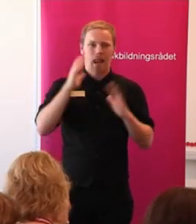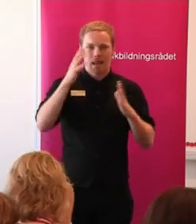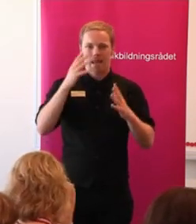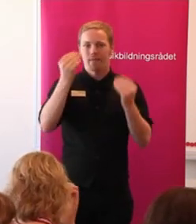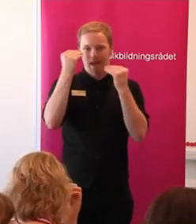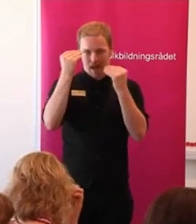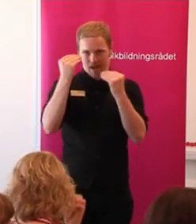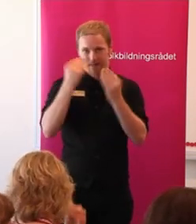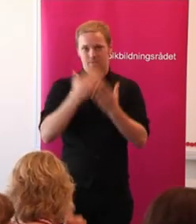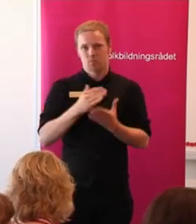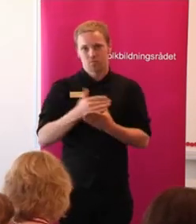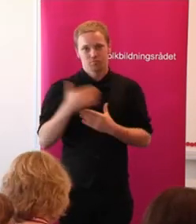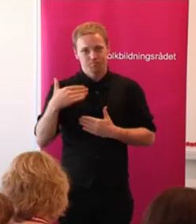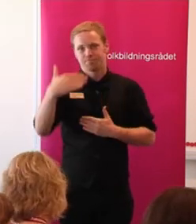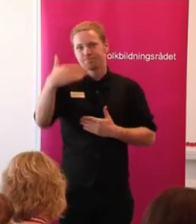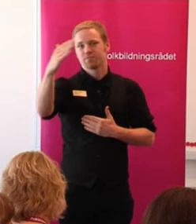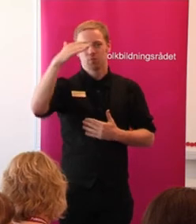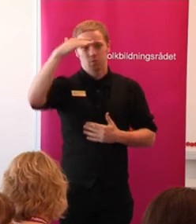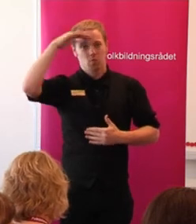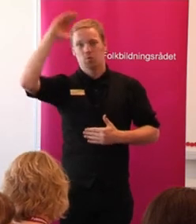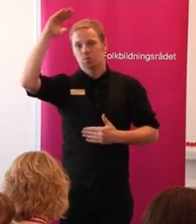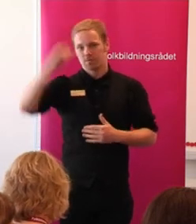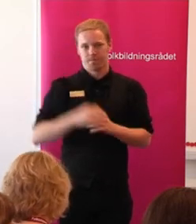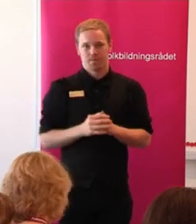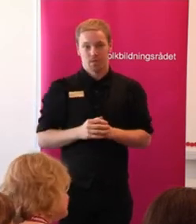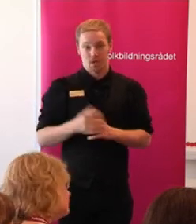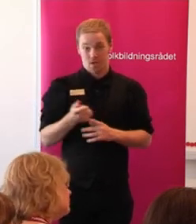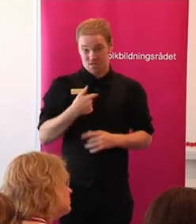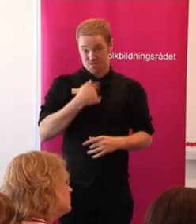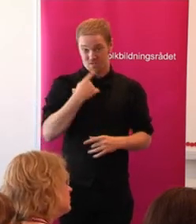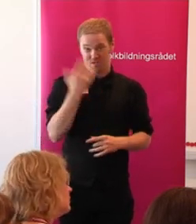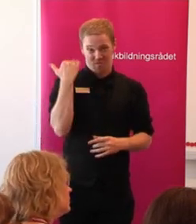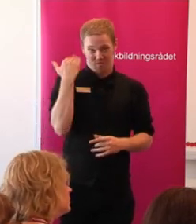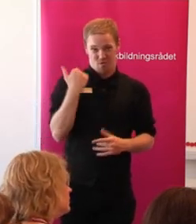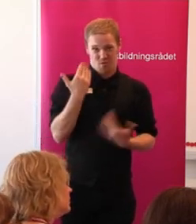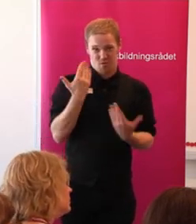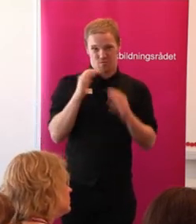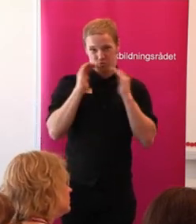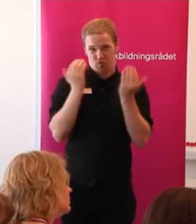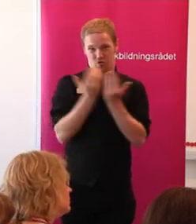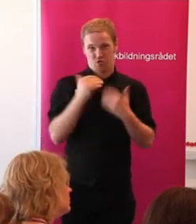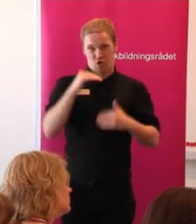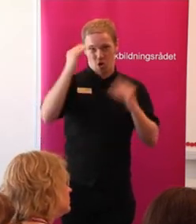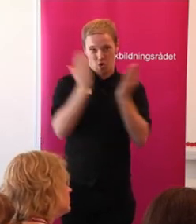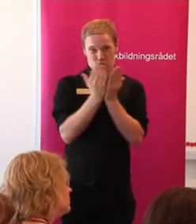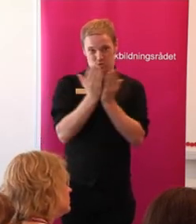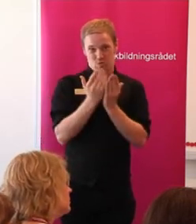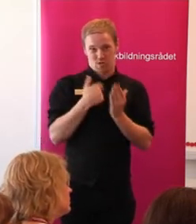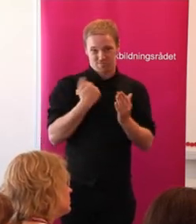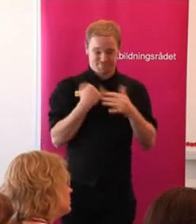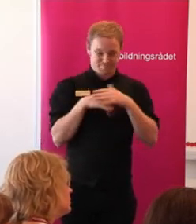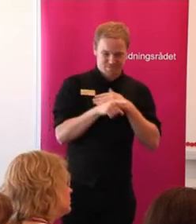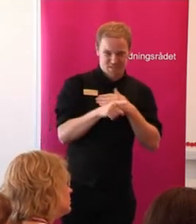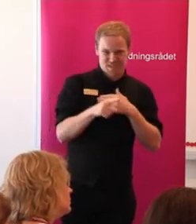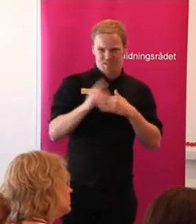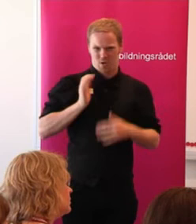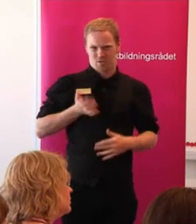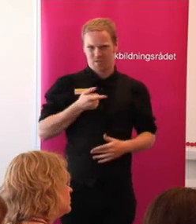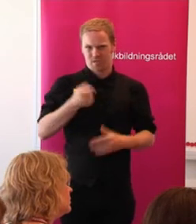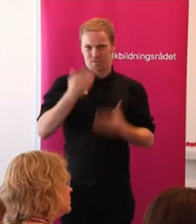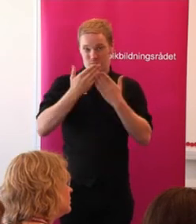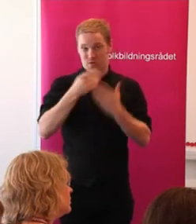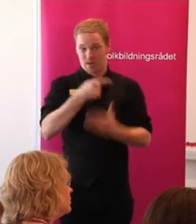gammal man än blir. Och de här kvinnorna som jag pratade om när jag började socialhögskolan, jag tycker de var ett sånt bra exempel. Och även om det är länge